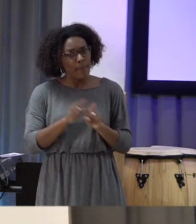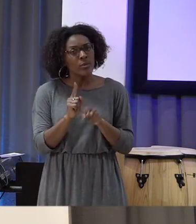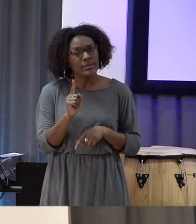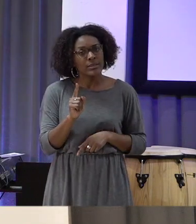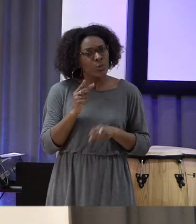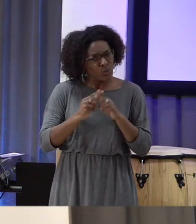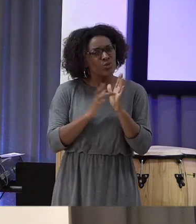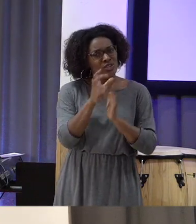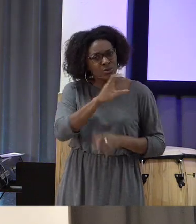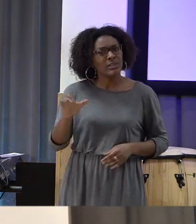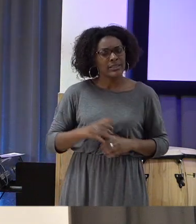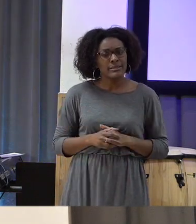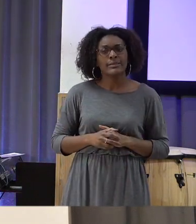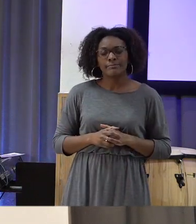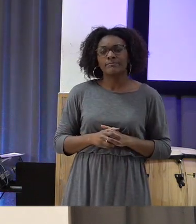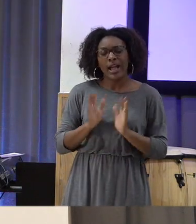Alléluia.